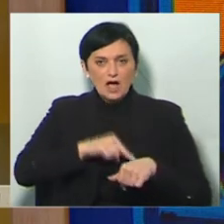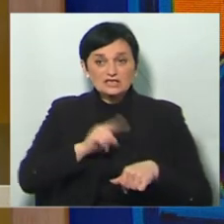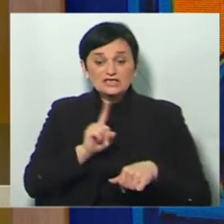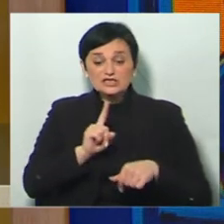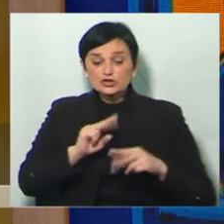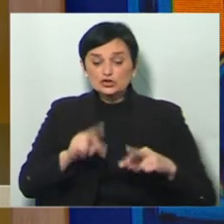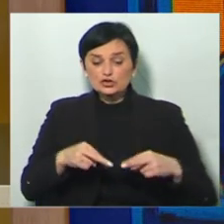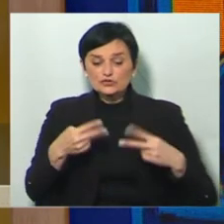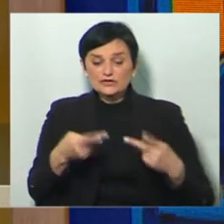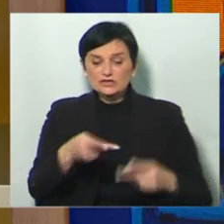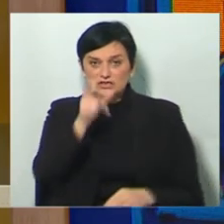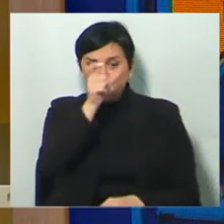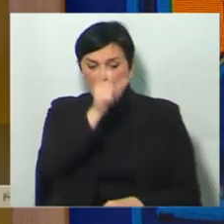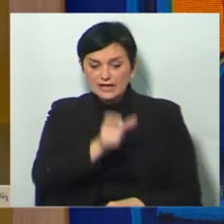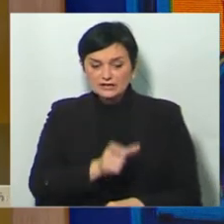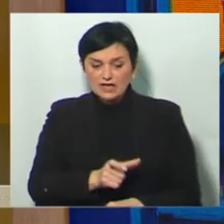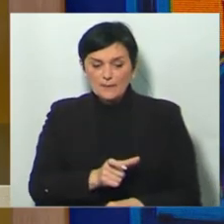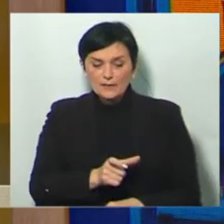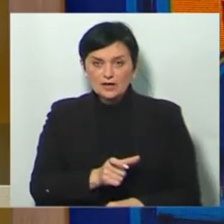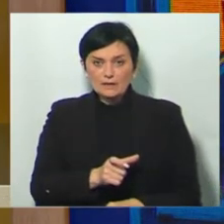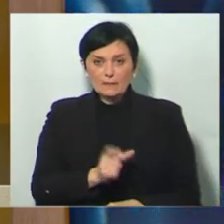riti tsulis is adamias da